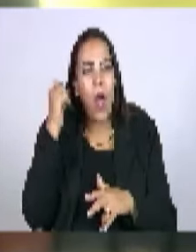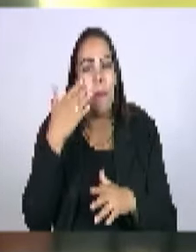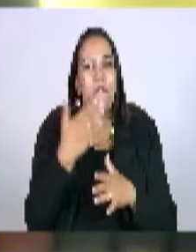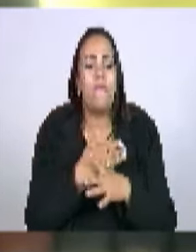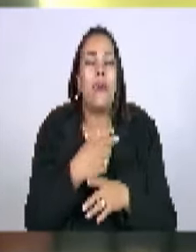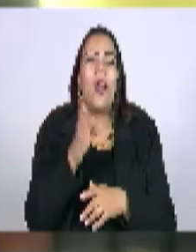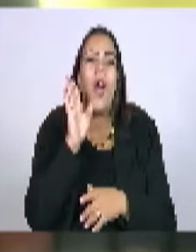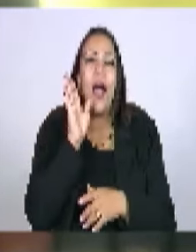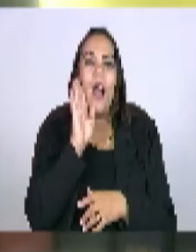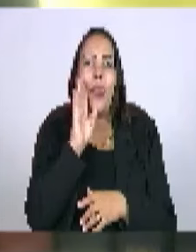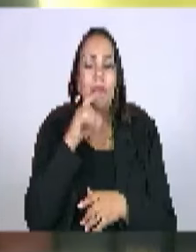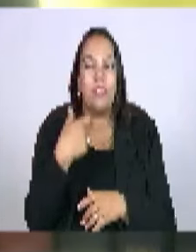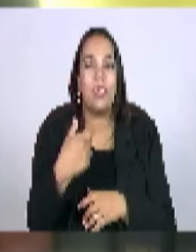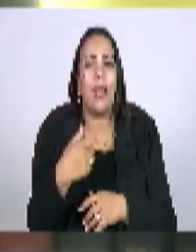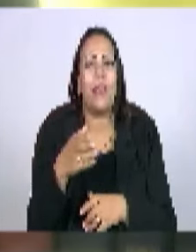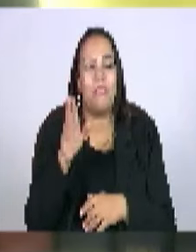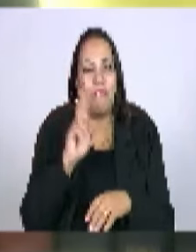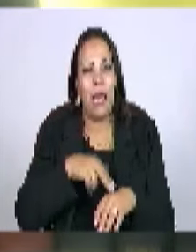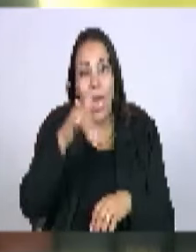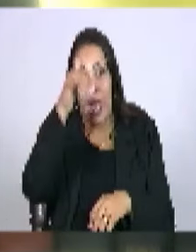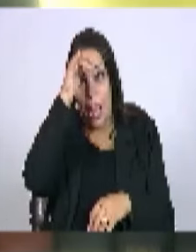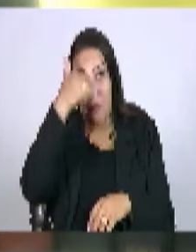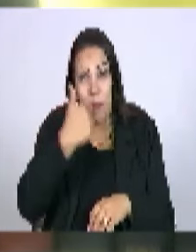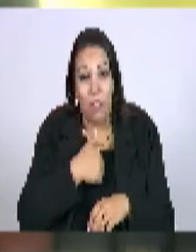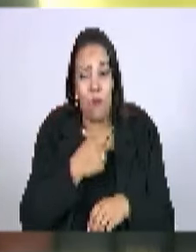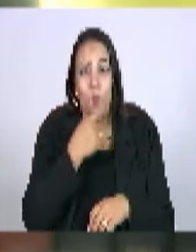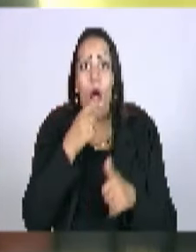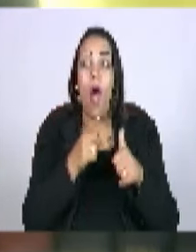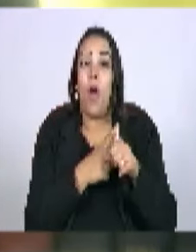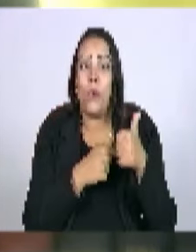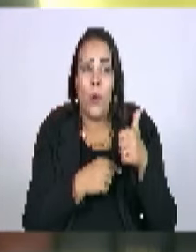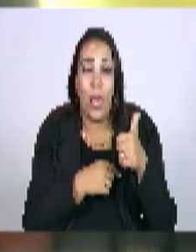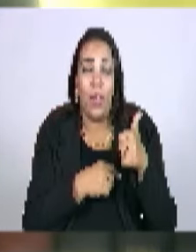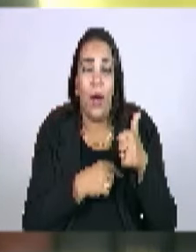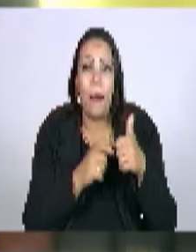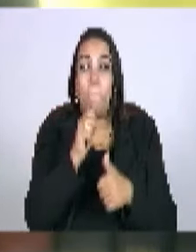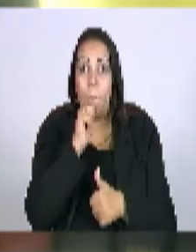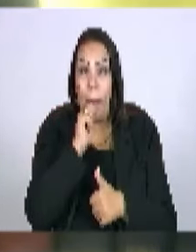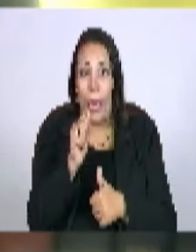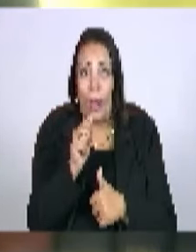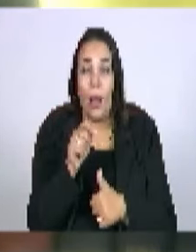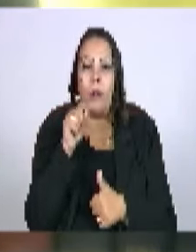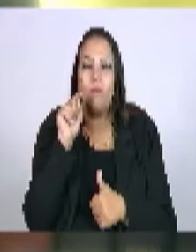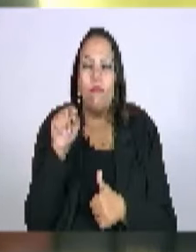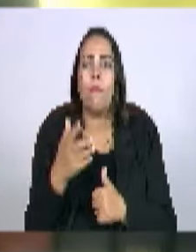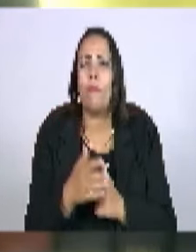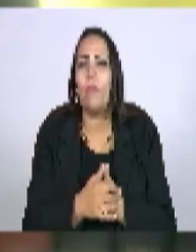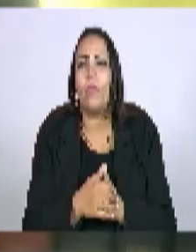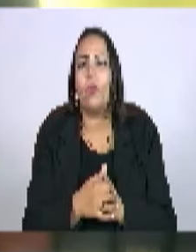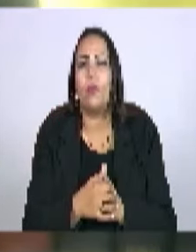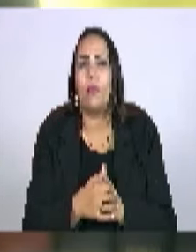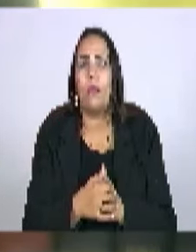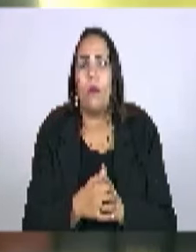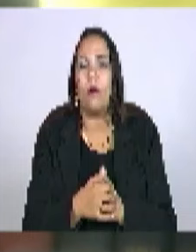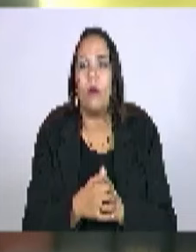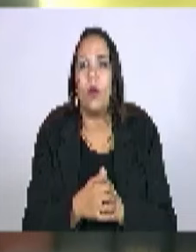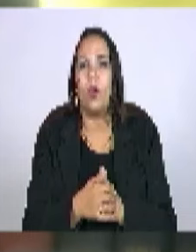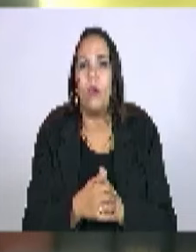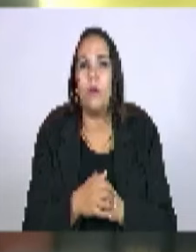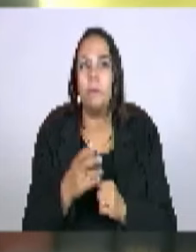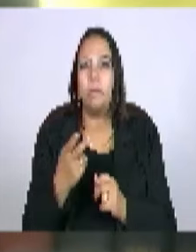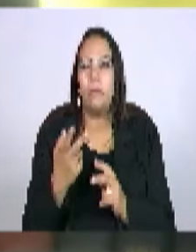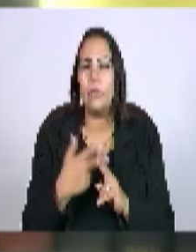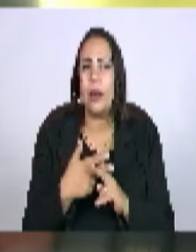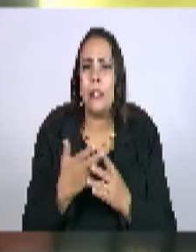السلوكيه وعلم النفس بيتكلموا عنها بيقوللك اول حاجه البخيل ده بيبقى يعني ضيافته